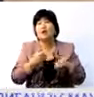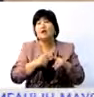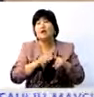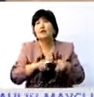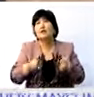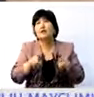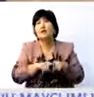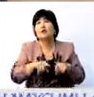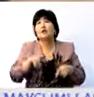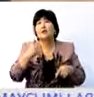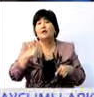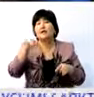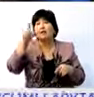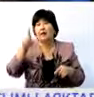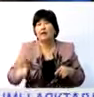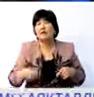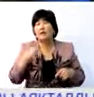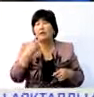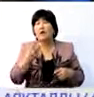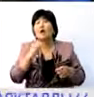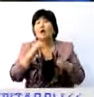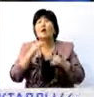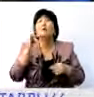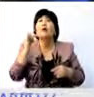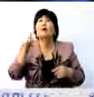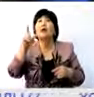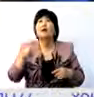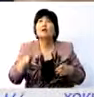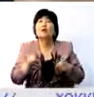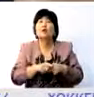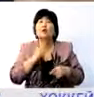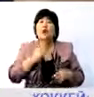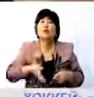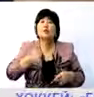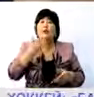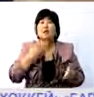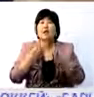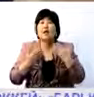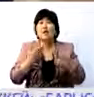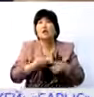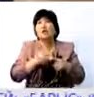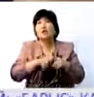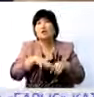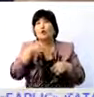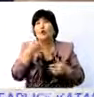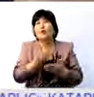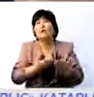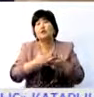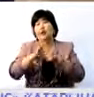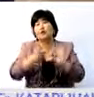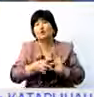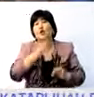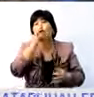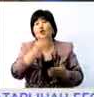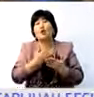әлем азаматы көзімен қарады. Конференцияда тарихшы Тұрсын Хазіретәлі баяндама жасап, көкейдігендеген біршама мәселелерге тұшымды жауап